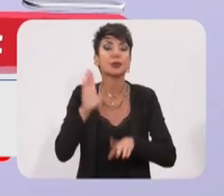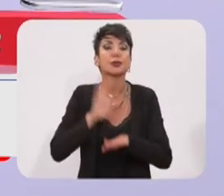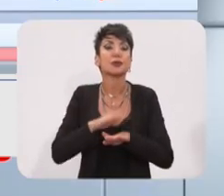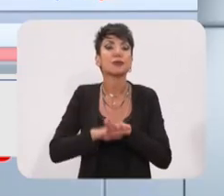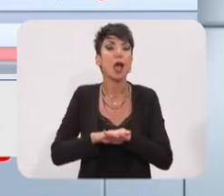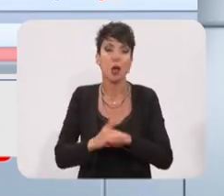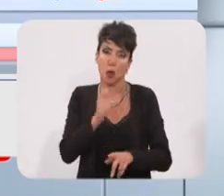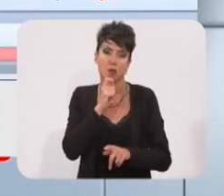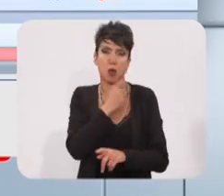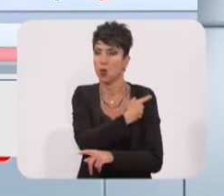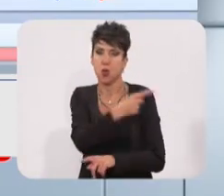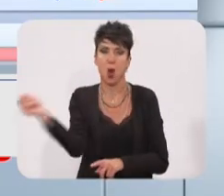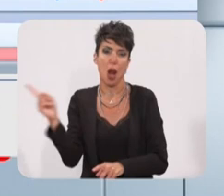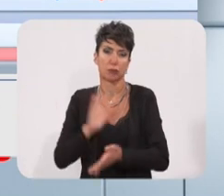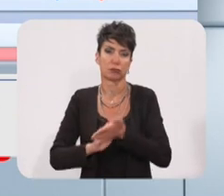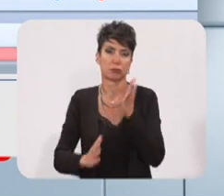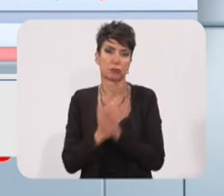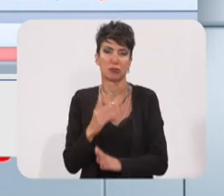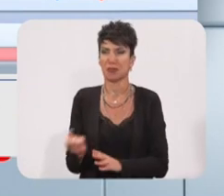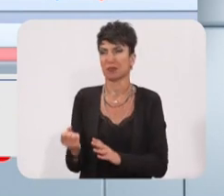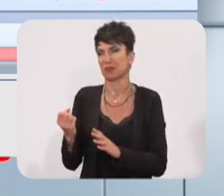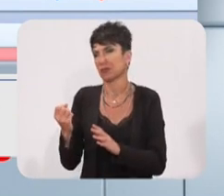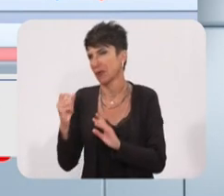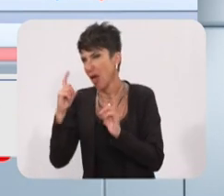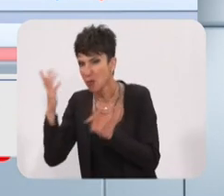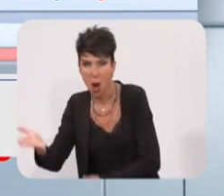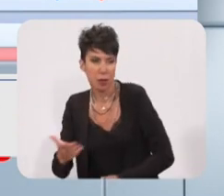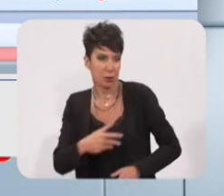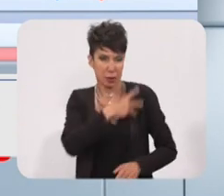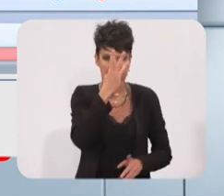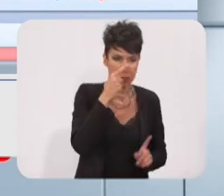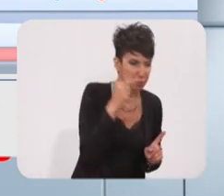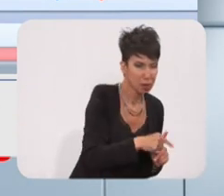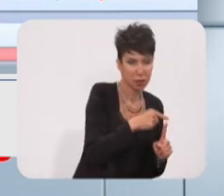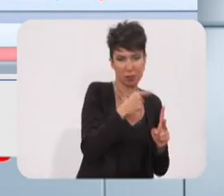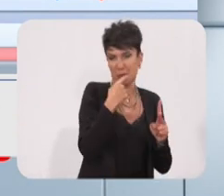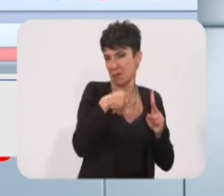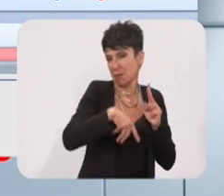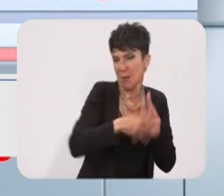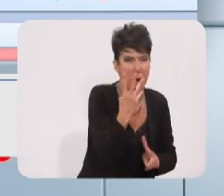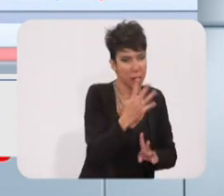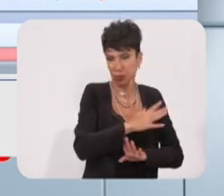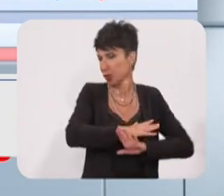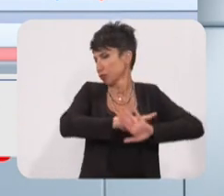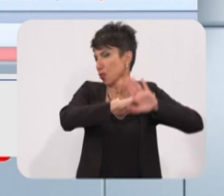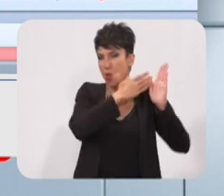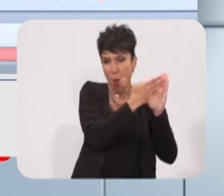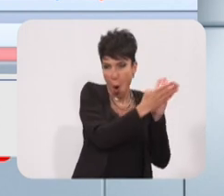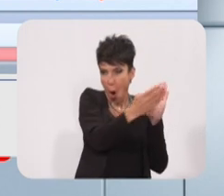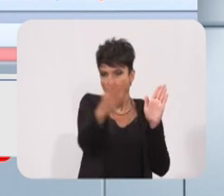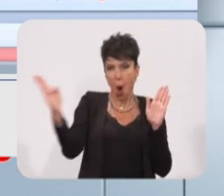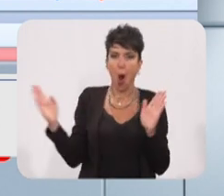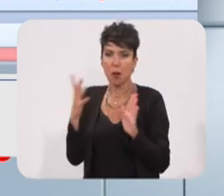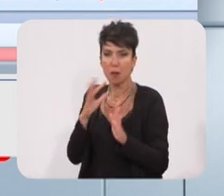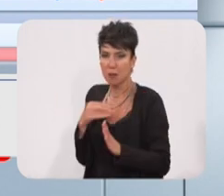η οποία είχε μια ολόκληρη βεντάλια που γέμιζε αυτά τα ντεπόζιτα, δηλαδή από την ποινικοποίηση στην